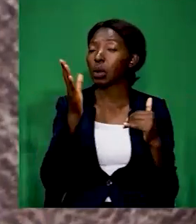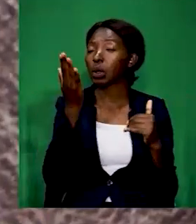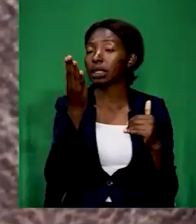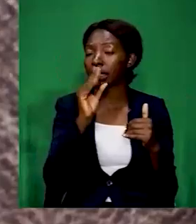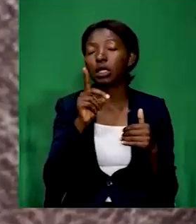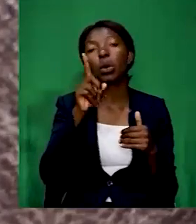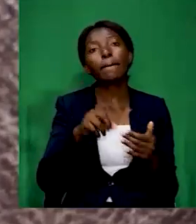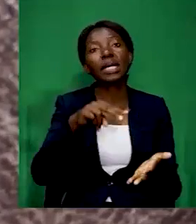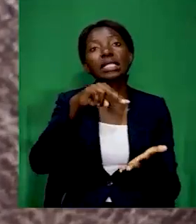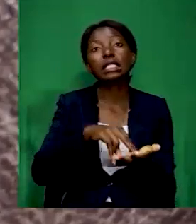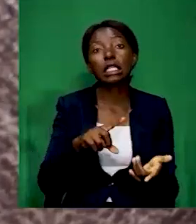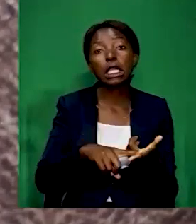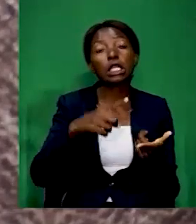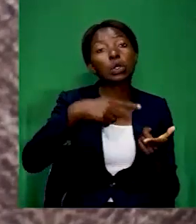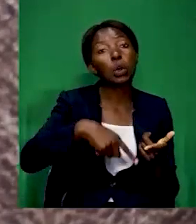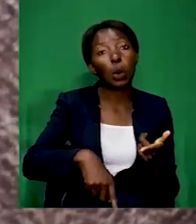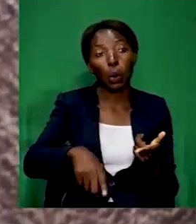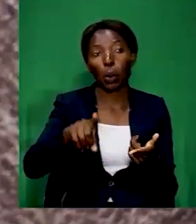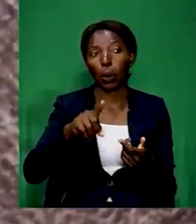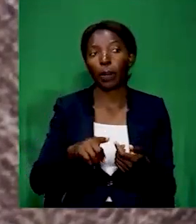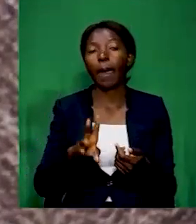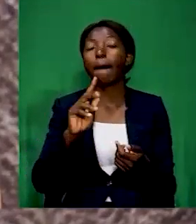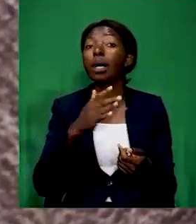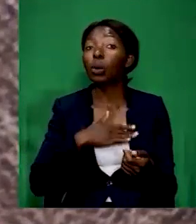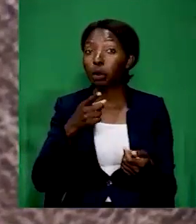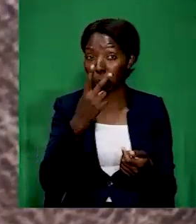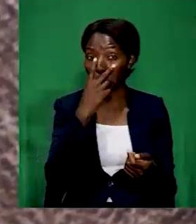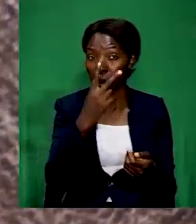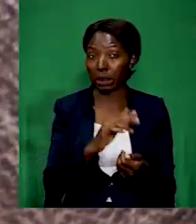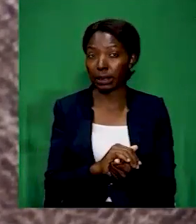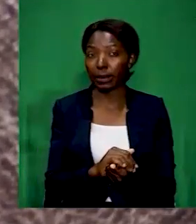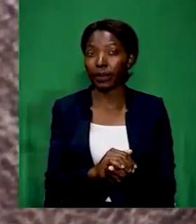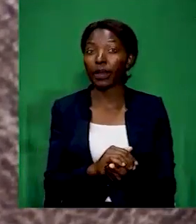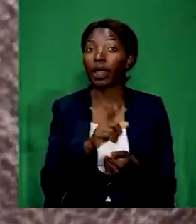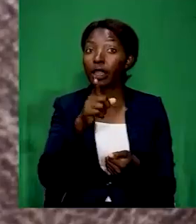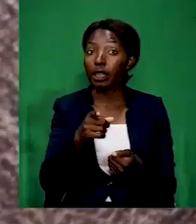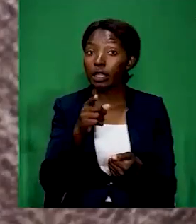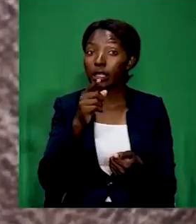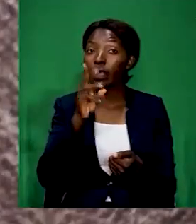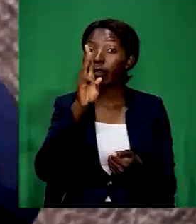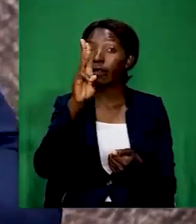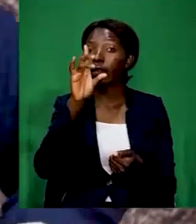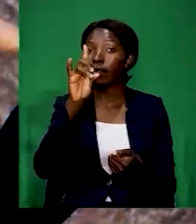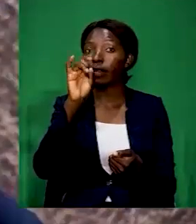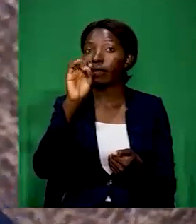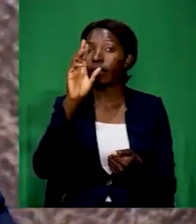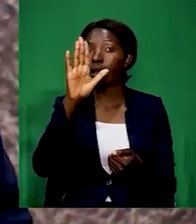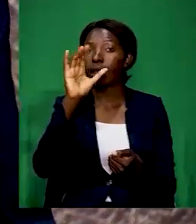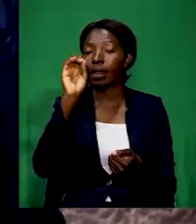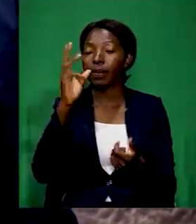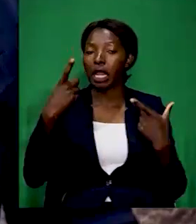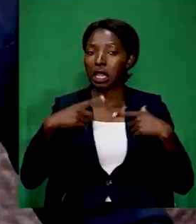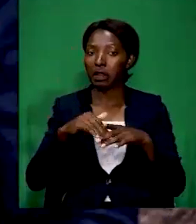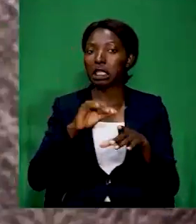Philip simuka tiende. But ndoda kuti mucherechedze. Philip panguai arikugara